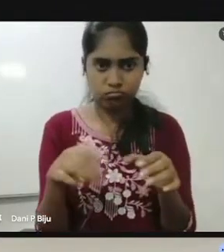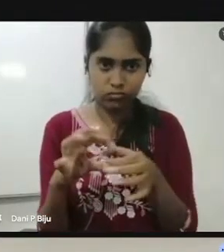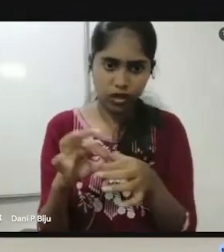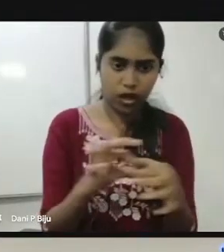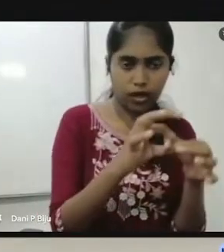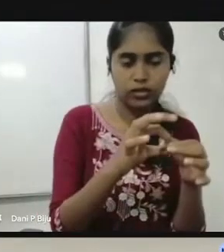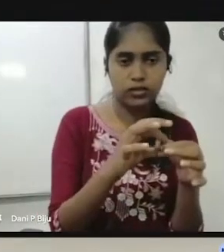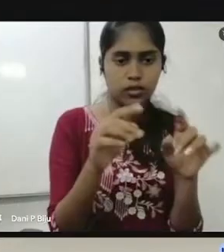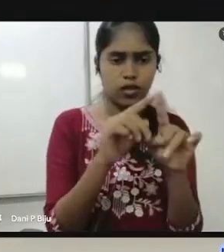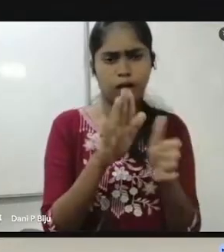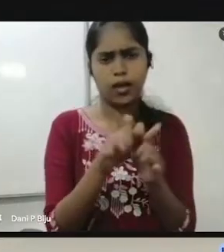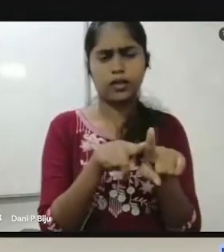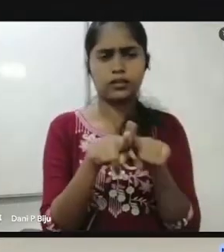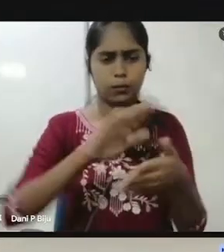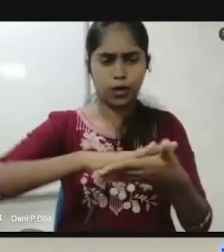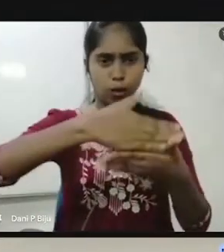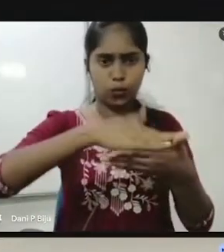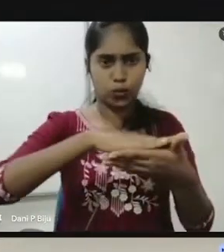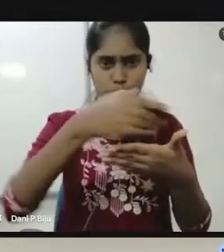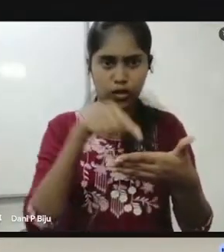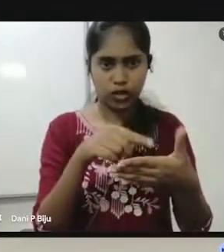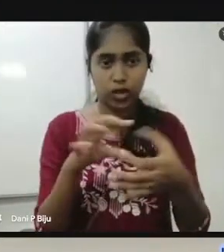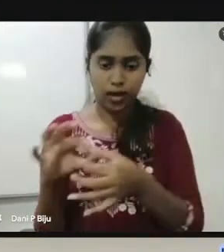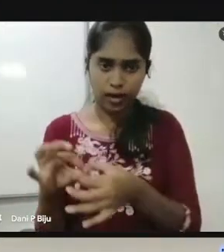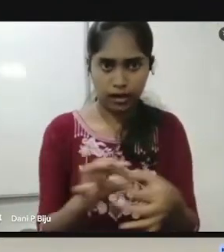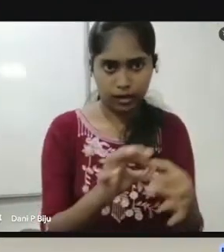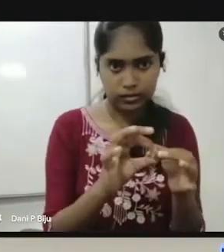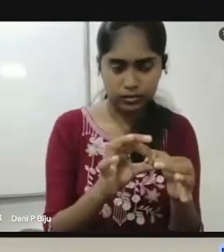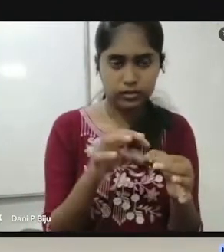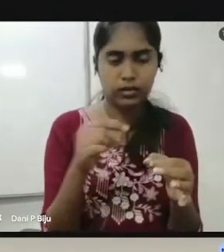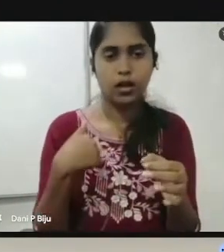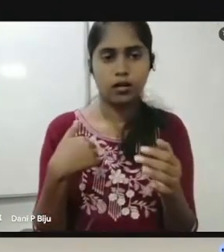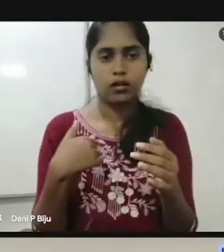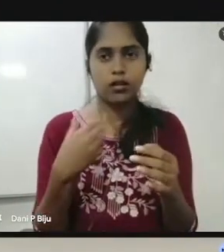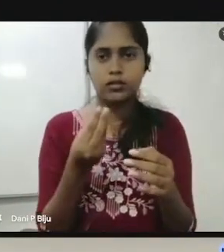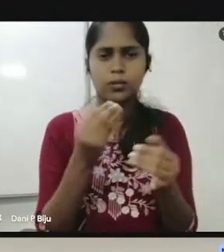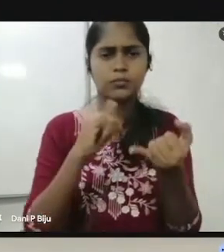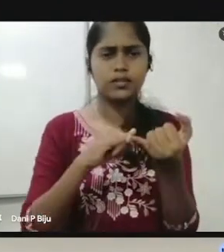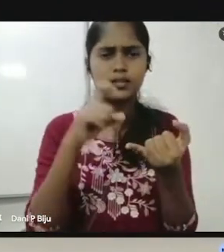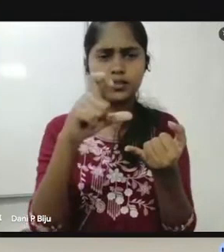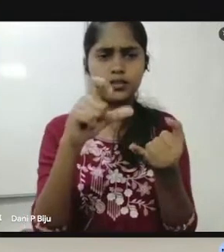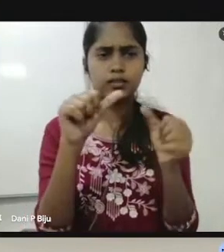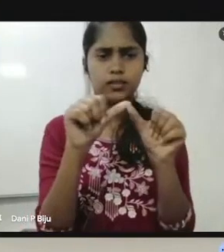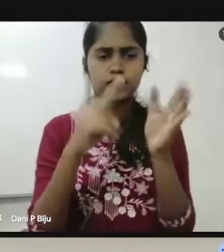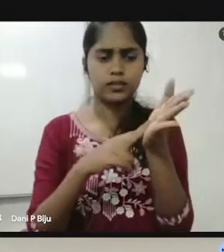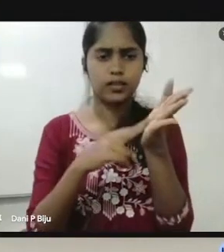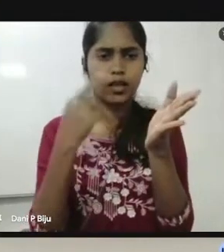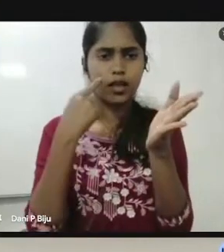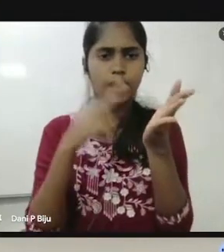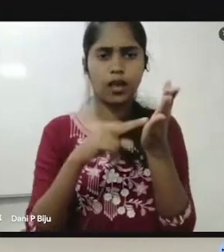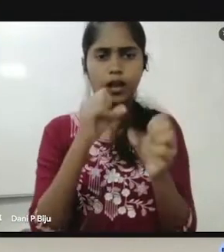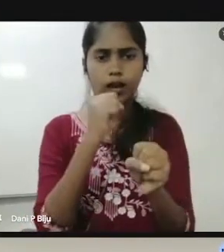ചെയ്യും. ആ ഡിവൈസിനുള്ളിൽ നമ്മൾ സ്കാനിങ് എന്നുള്ളൊരു ഓപ്ഷൻ എടുക്കും. നിങ്ങൾക്ക് പലർക്കും ഫോണിലോ അല്ലെങ്കിൽ നിങ്ങൾ കണ്ടിട്ടുണ്ടാവും സ്കാനിങ് ഓപ്ഷൻ. അപ്പൊ